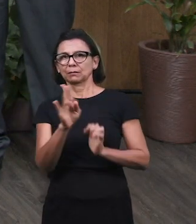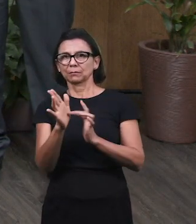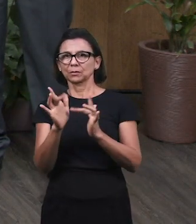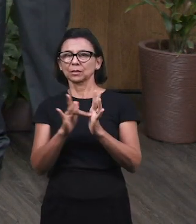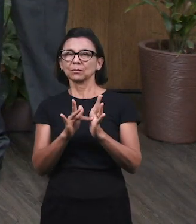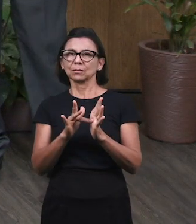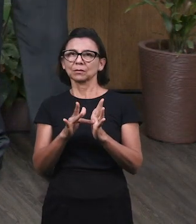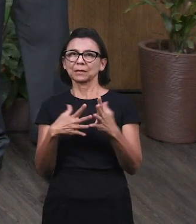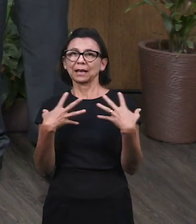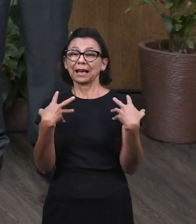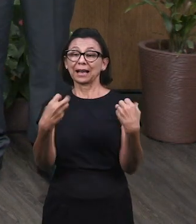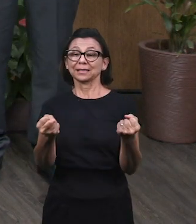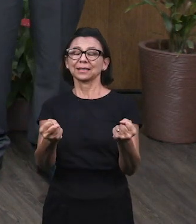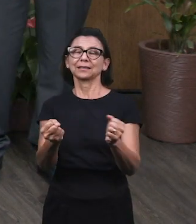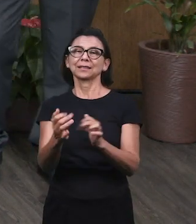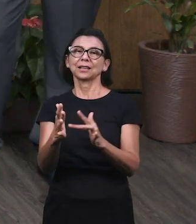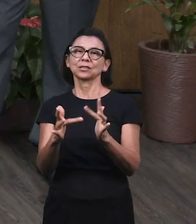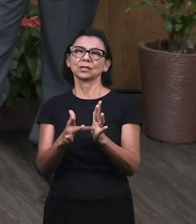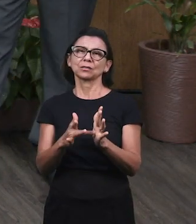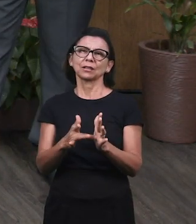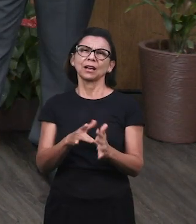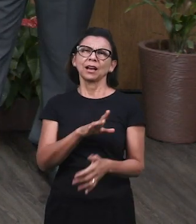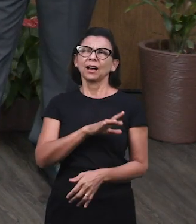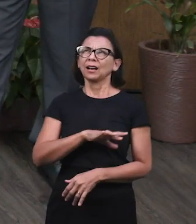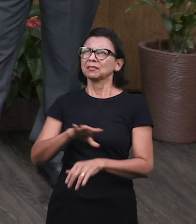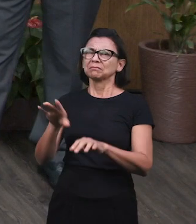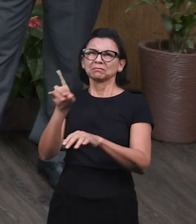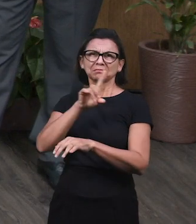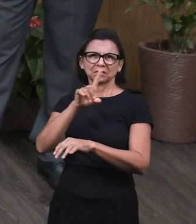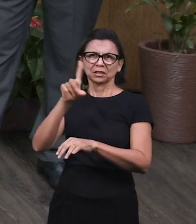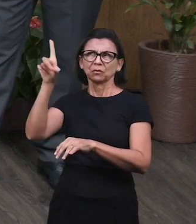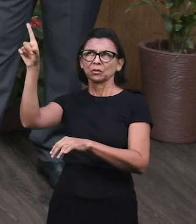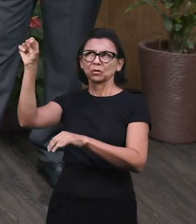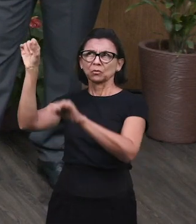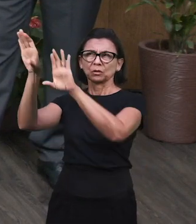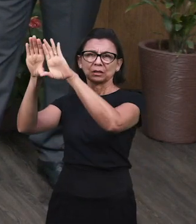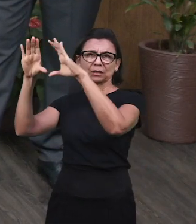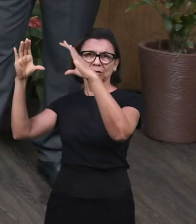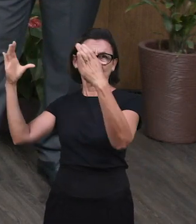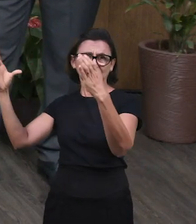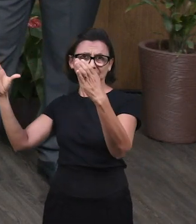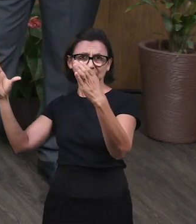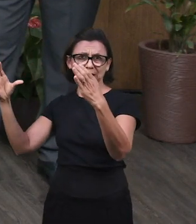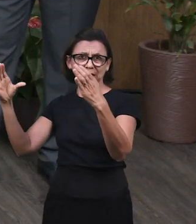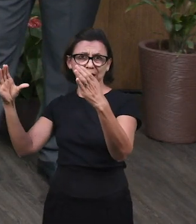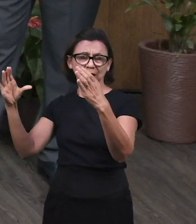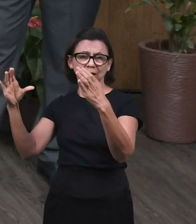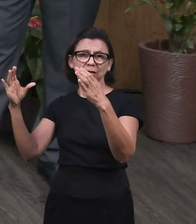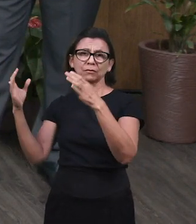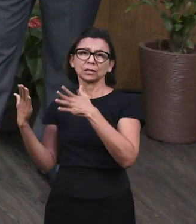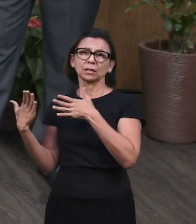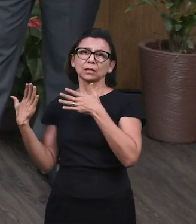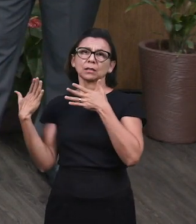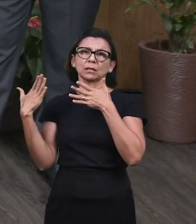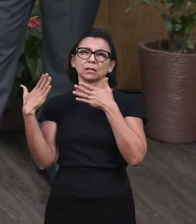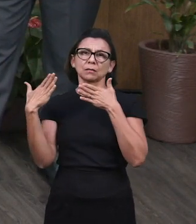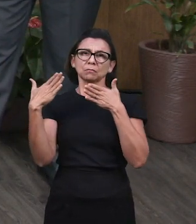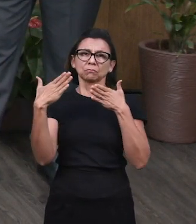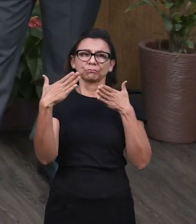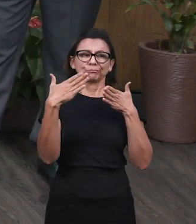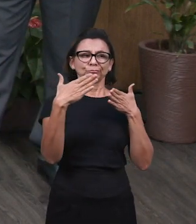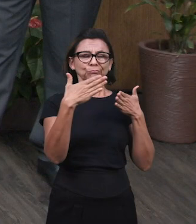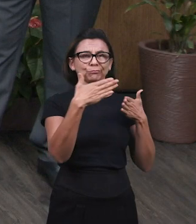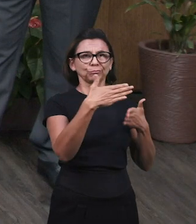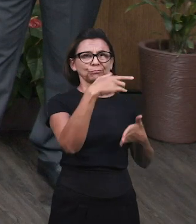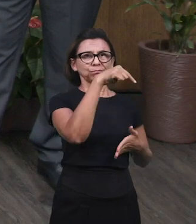ciel et ils sont en train de marcher vers l'éternité sans Dieu. Il est sous la colère de